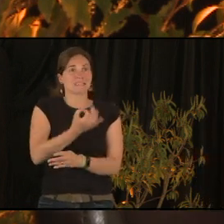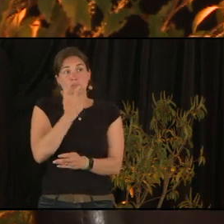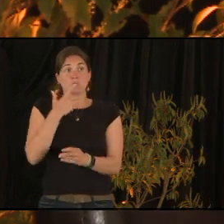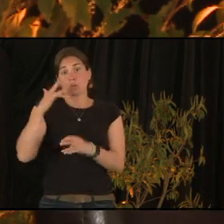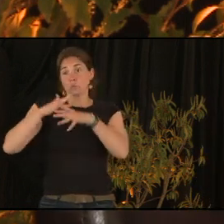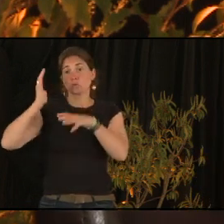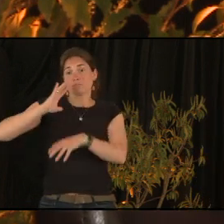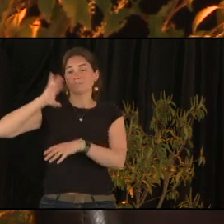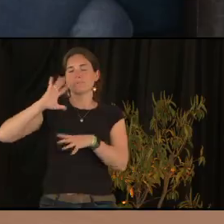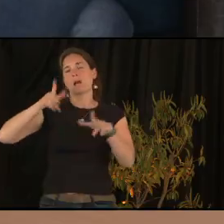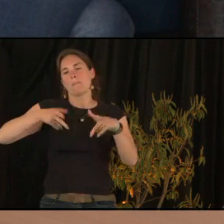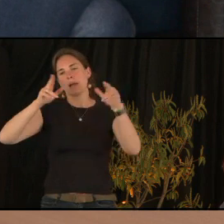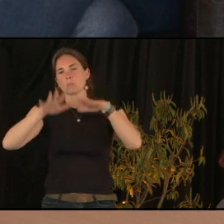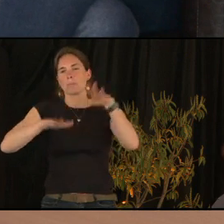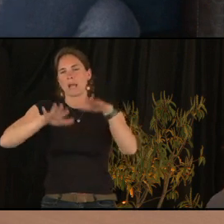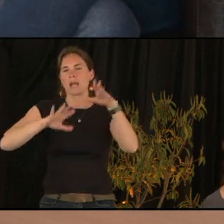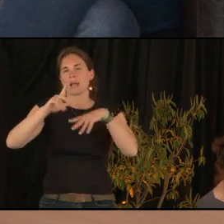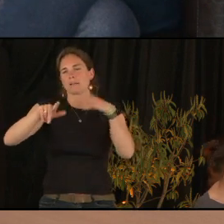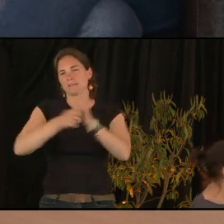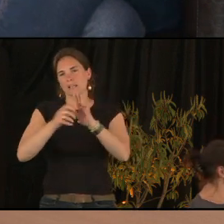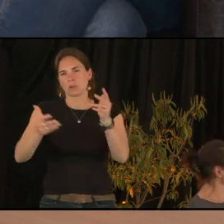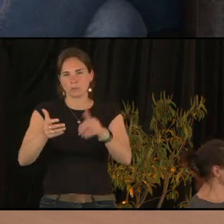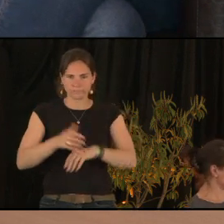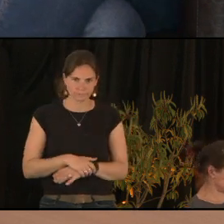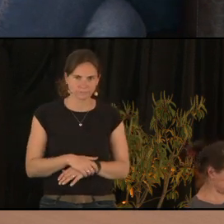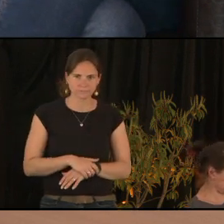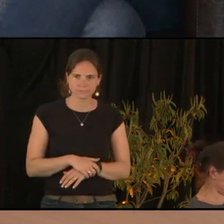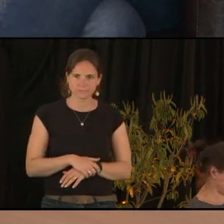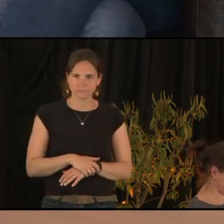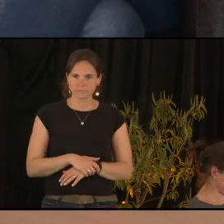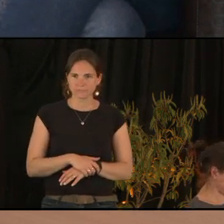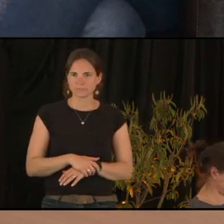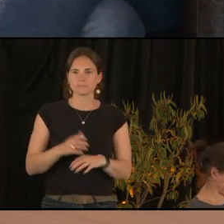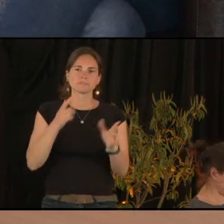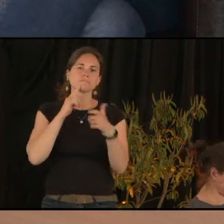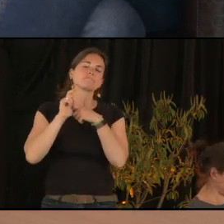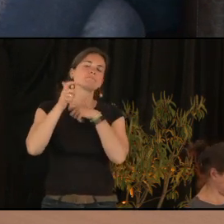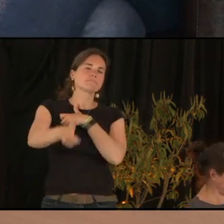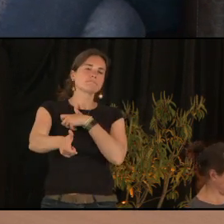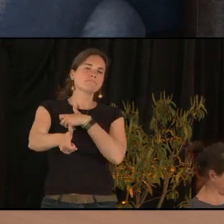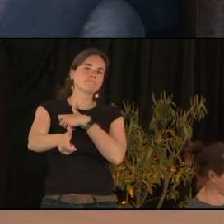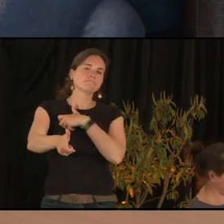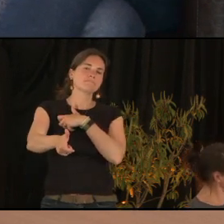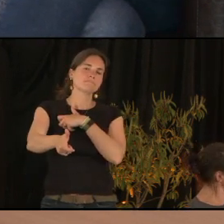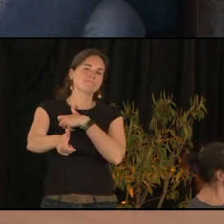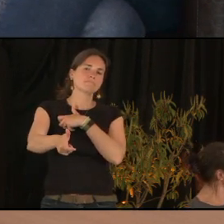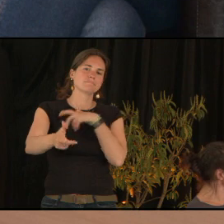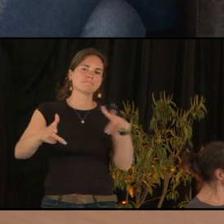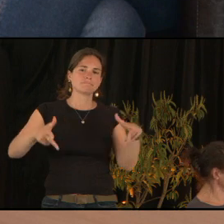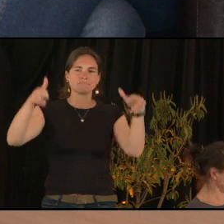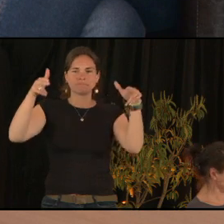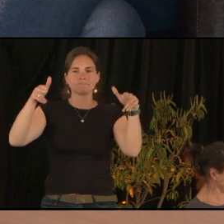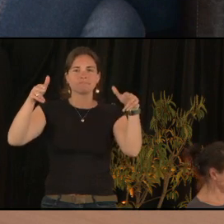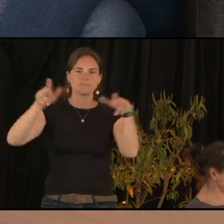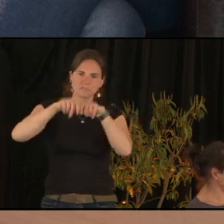pas de mots dessus. Donc les choses étaient très, le fait de pas poser des mots dessus, ça rend les choses très poreuses aussi. C'est un